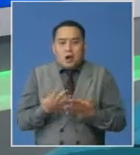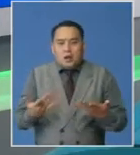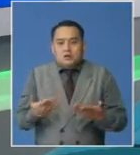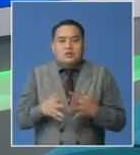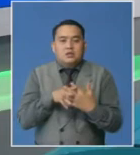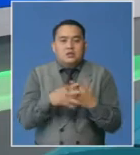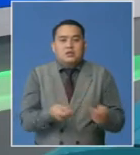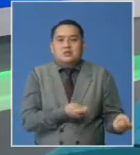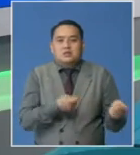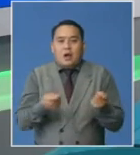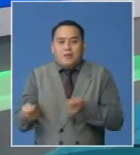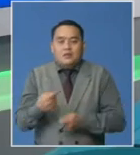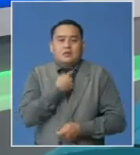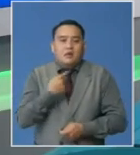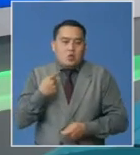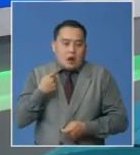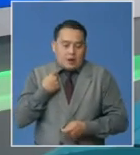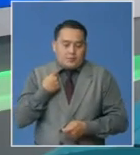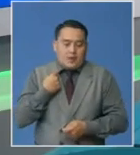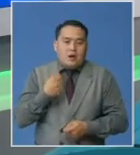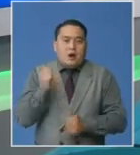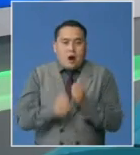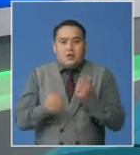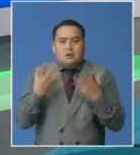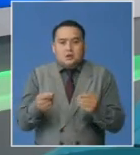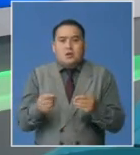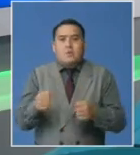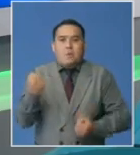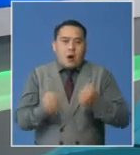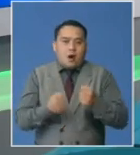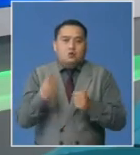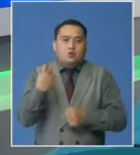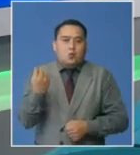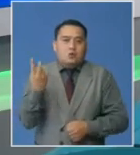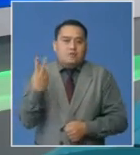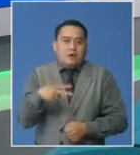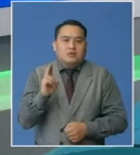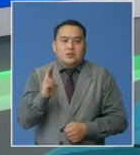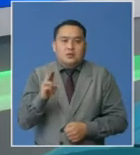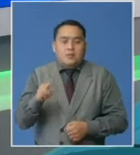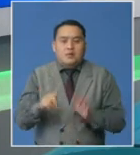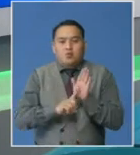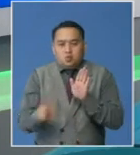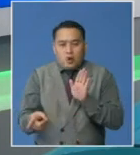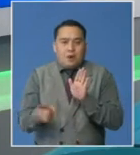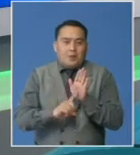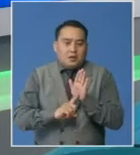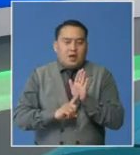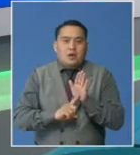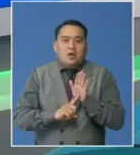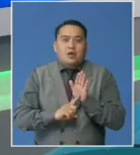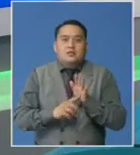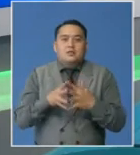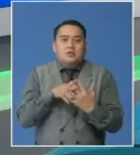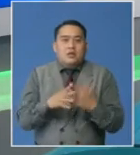село завозились с областного центра. То есть ежедневно машины преодолевали 120 километров туда и обратно. С недавних пор в